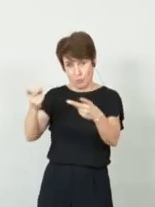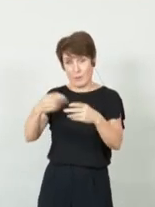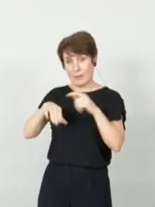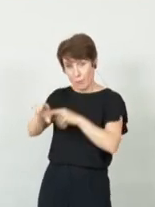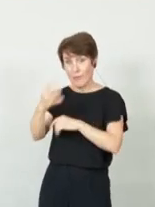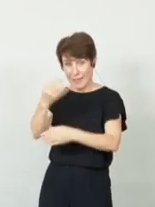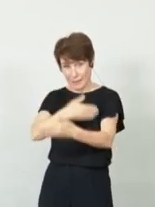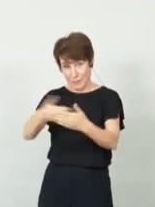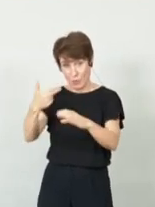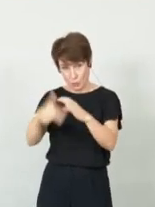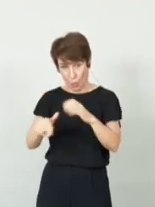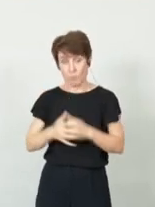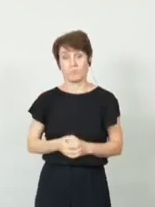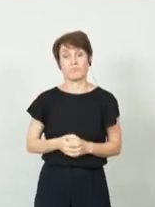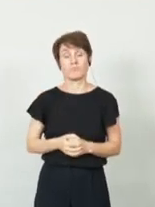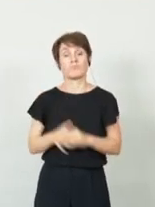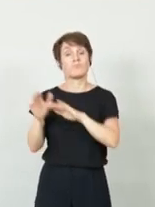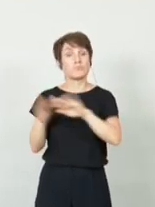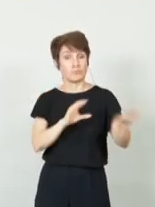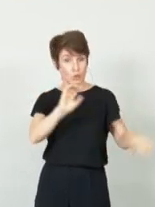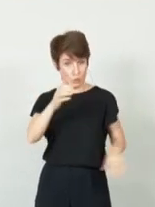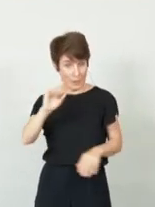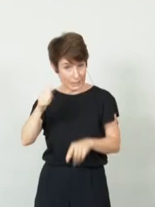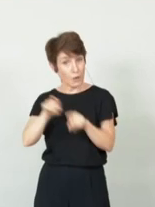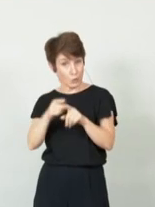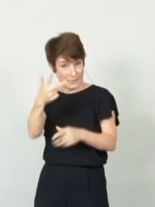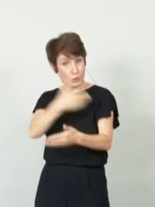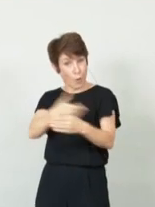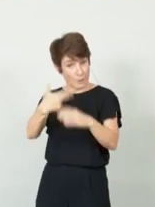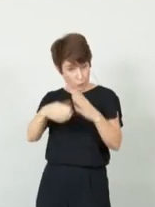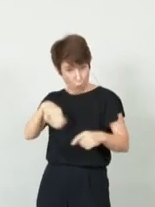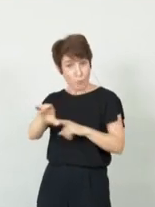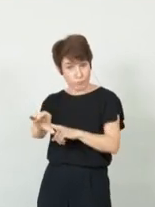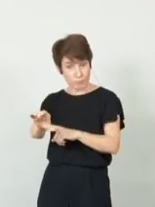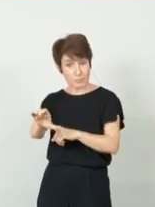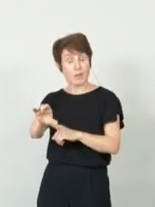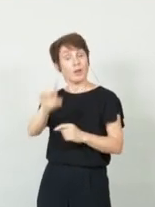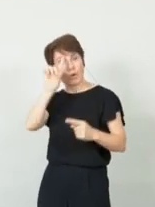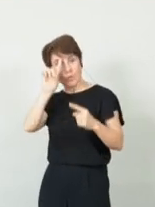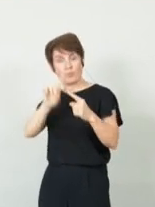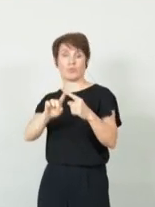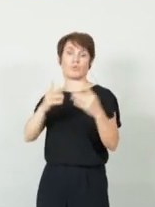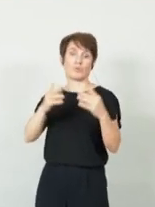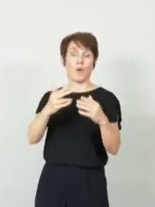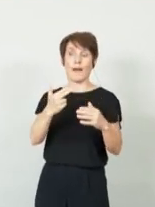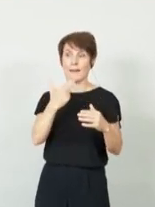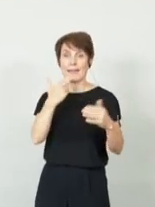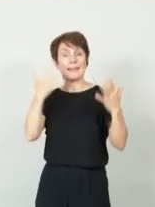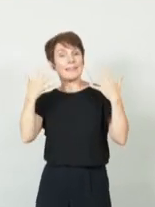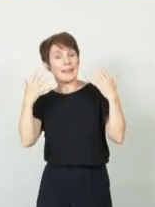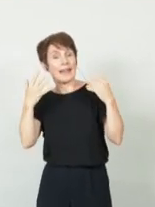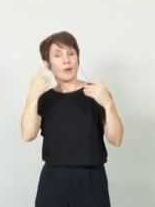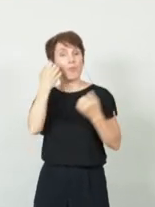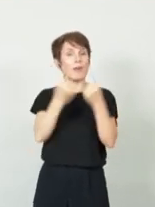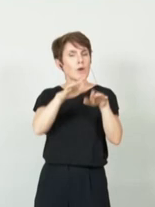d'euros dans le domaine du numérique aussi 3 millions d'euros 3 millions d'euros pour améliorer la qualité de l'air sur le parc des véhicules